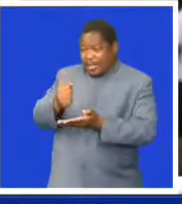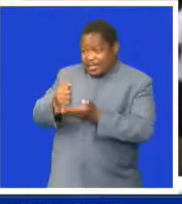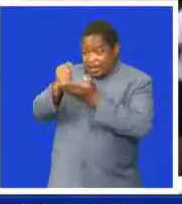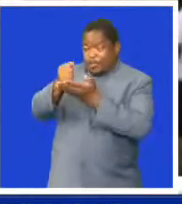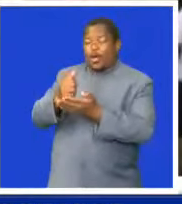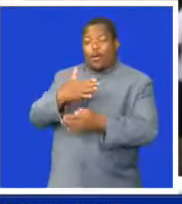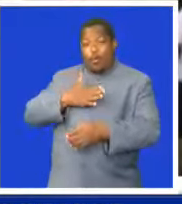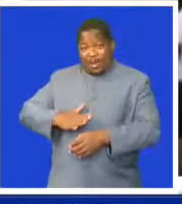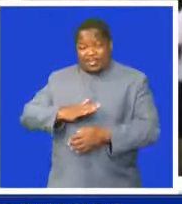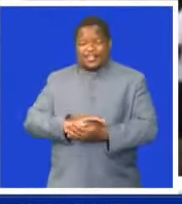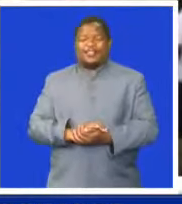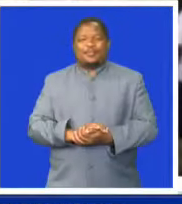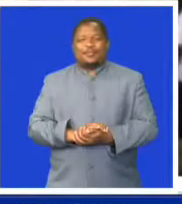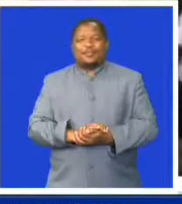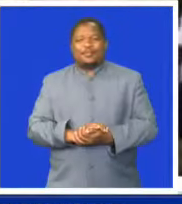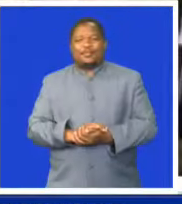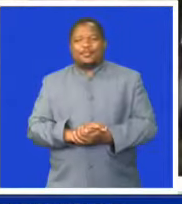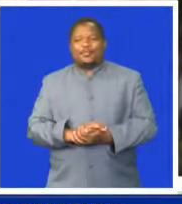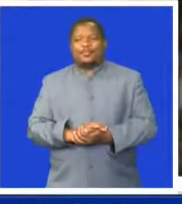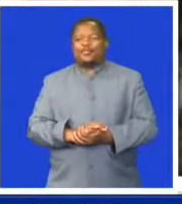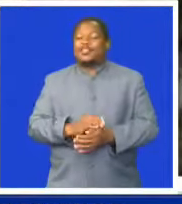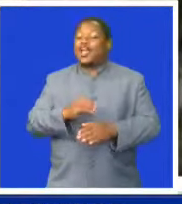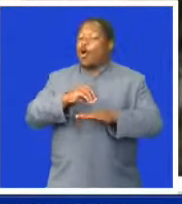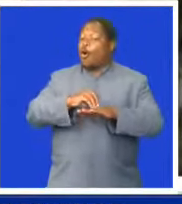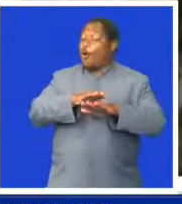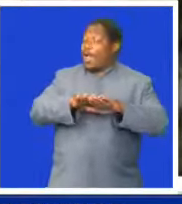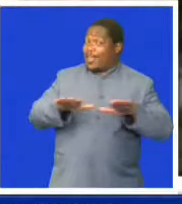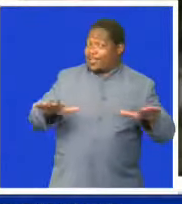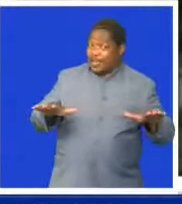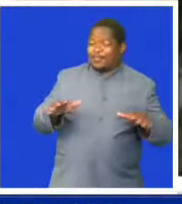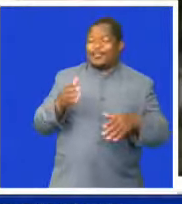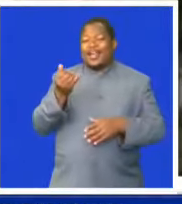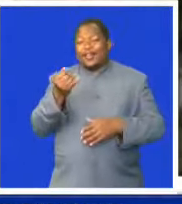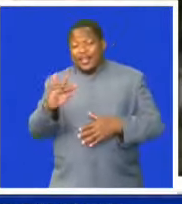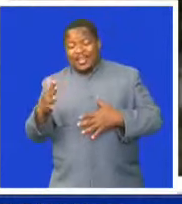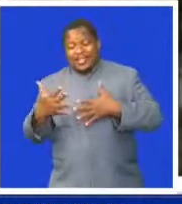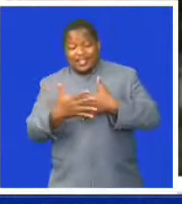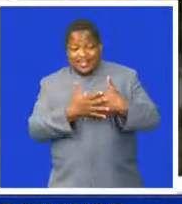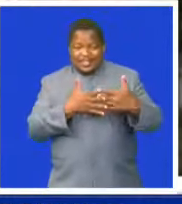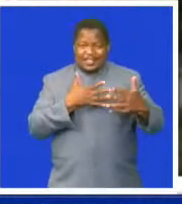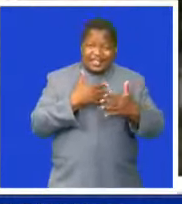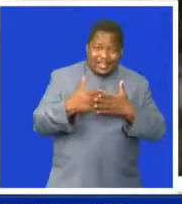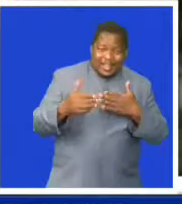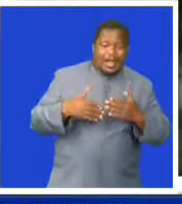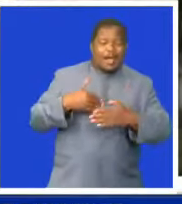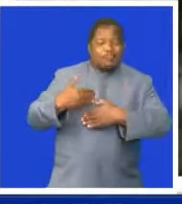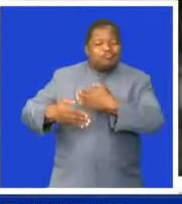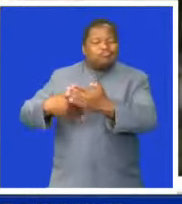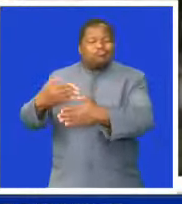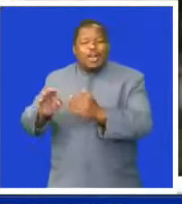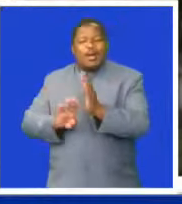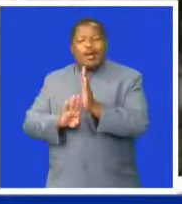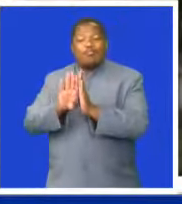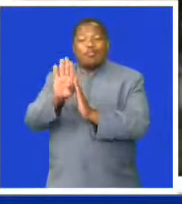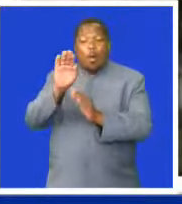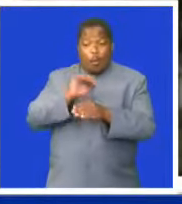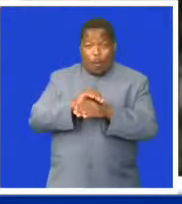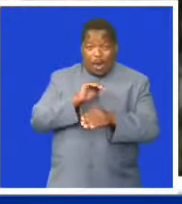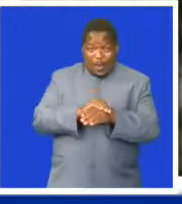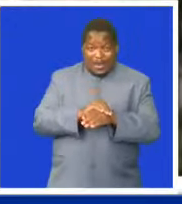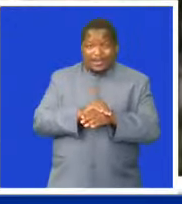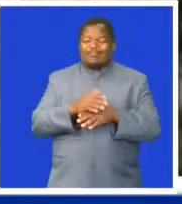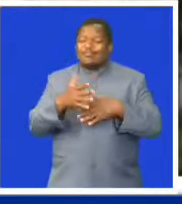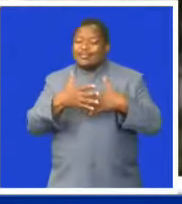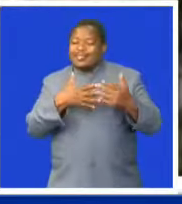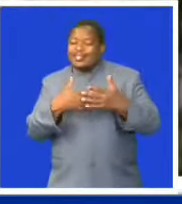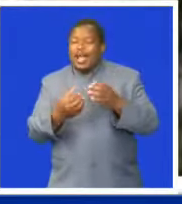kube nempumelelo emhlabeni kucala endlini, kucala ekhaya, uphumele community